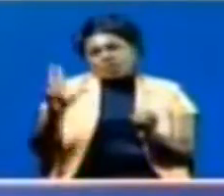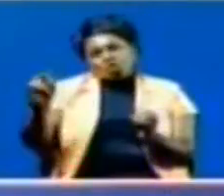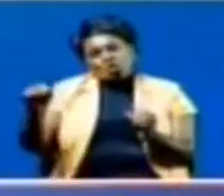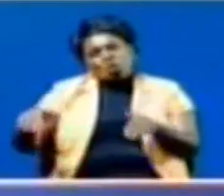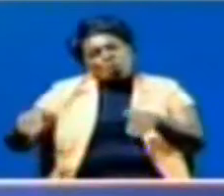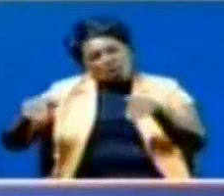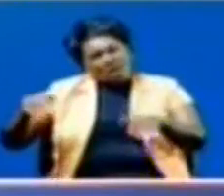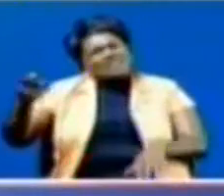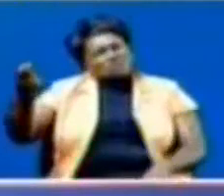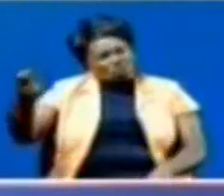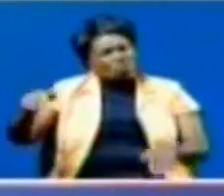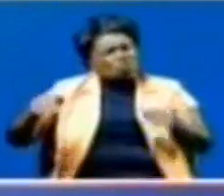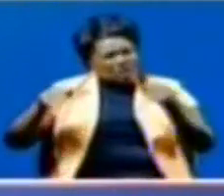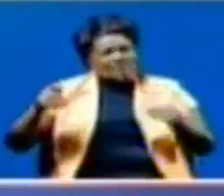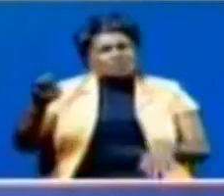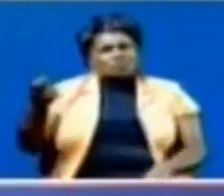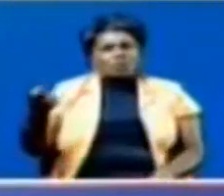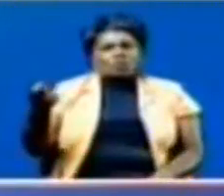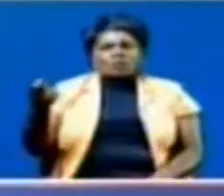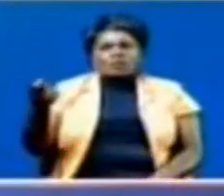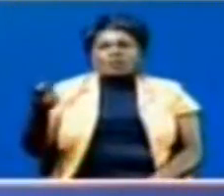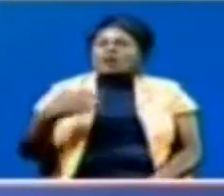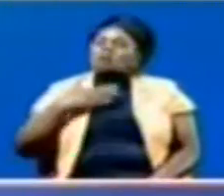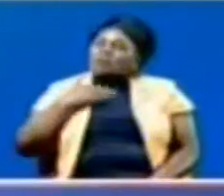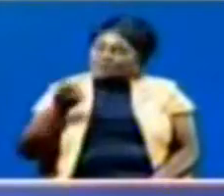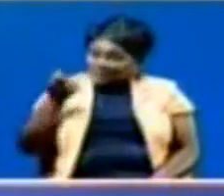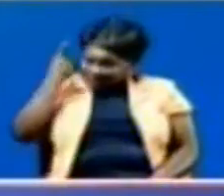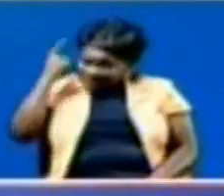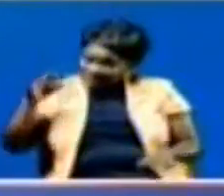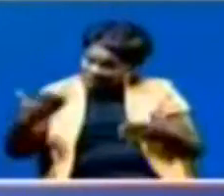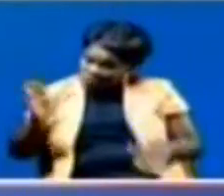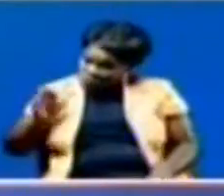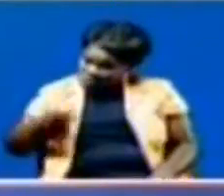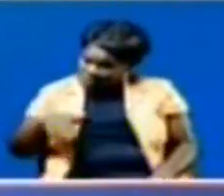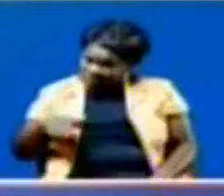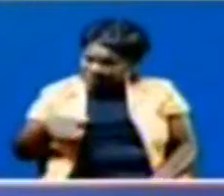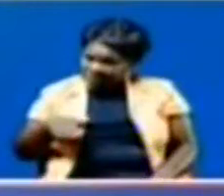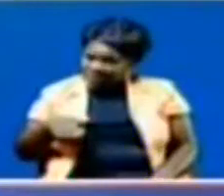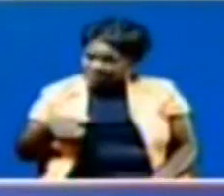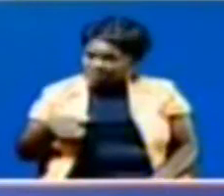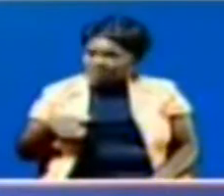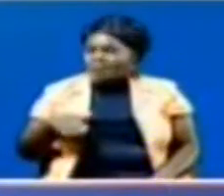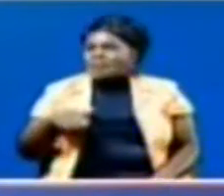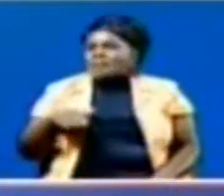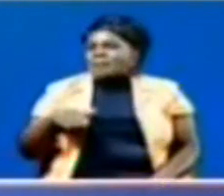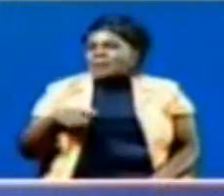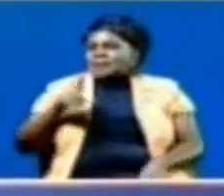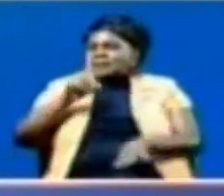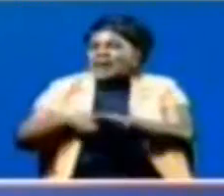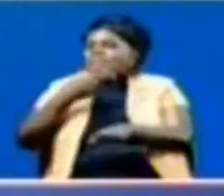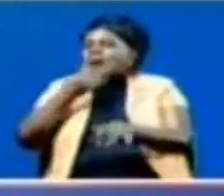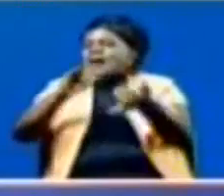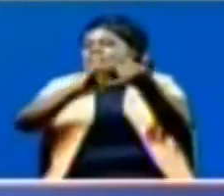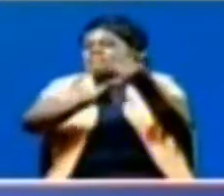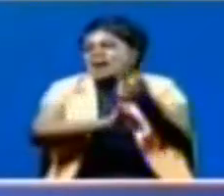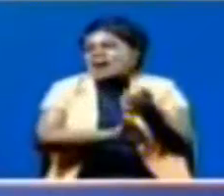Subiri kidogo, subiri kidogo. Lakini nataka muelewe hivi kwamba mtaelewa kwamba mwanamume anapooa